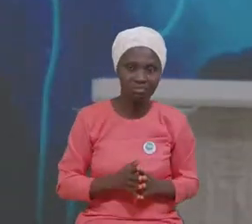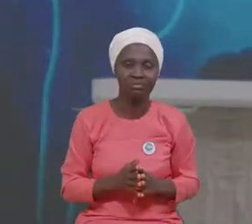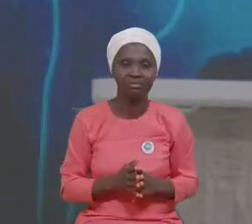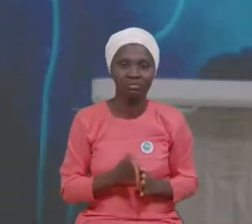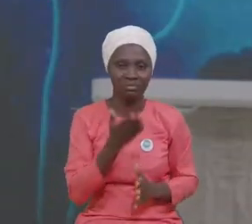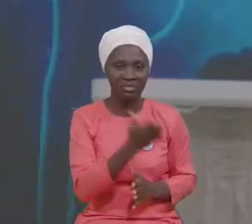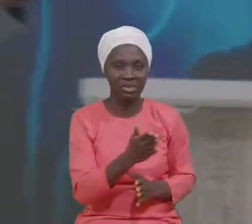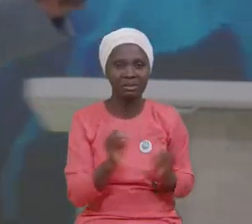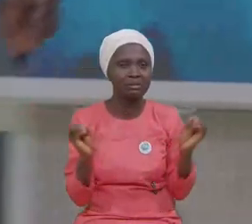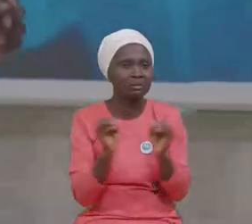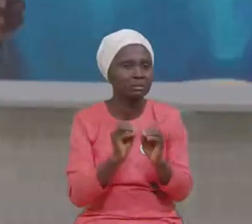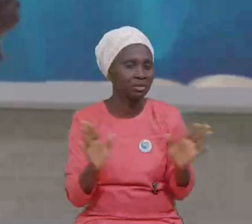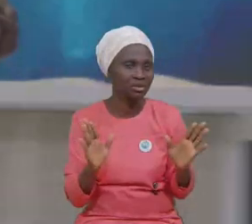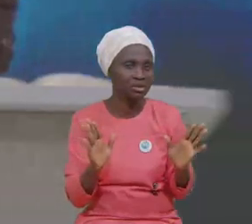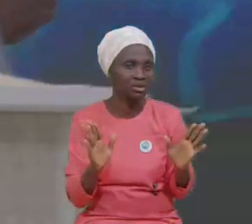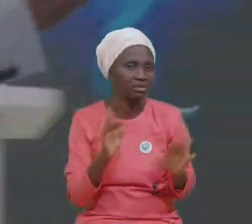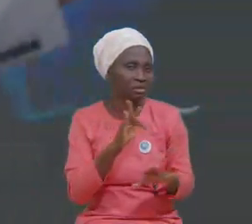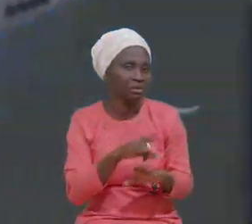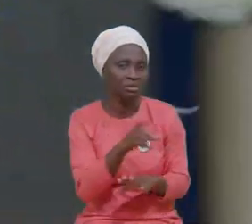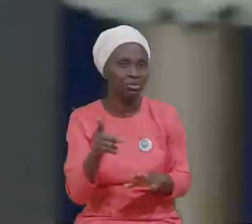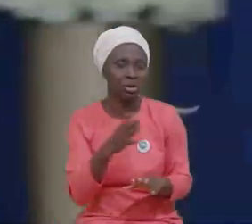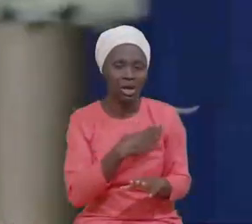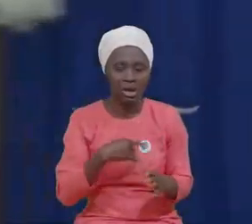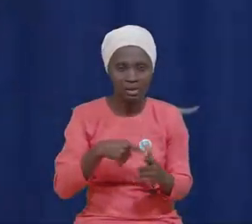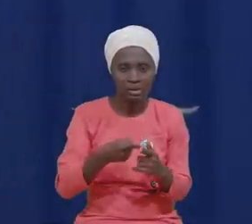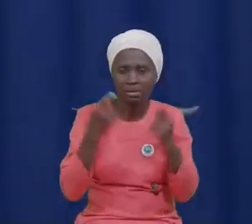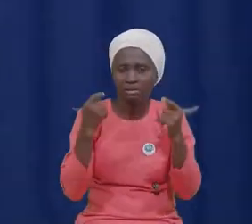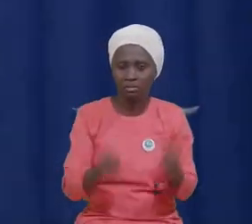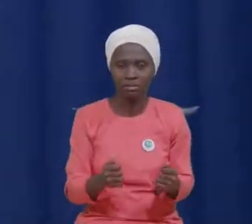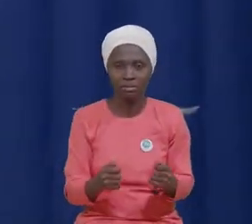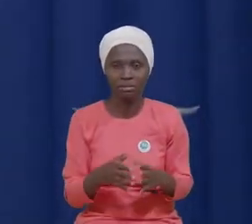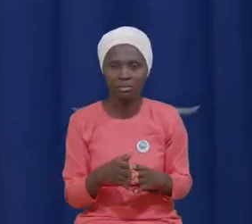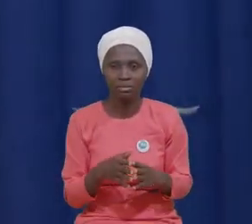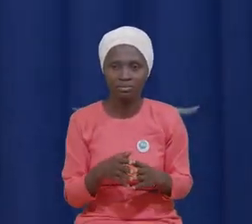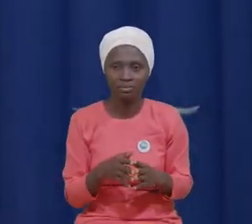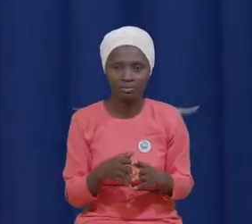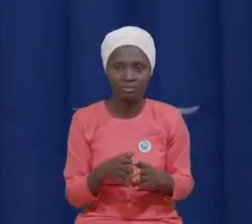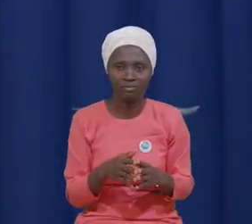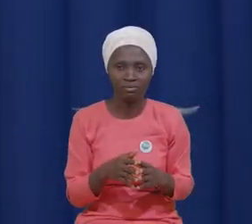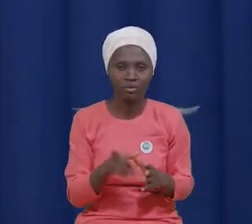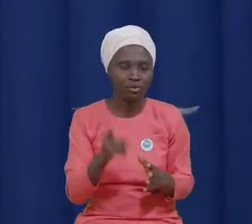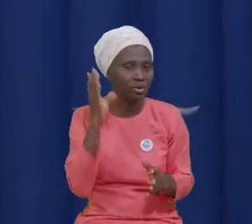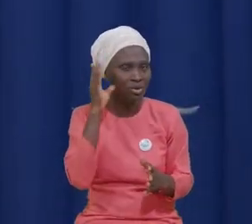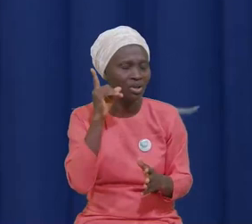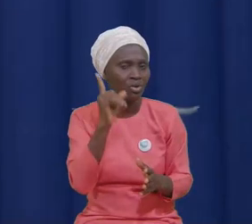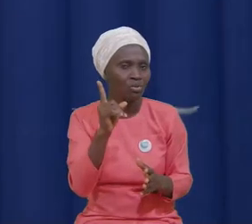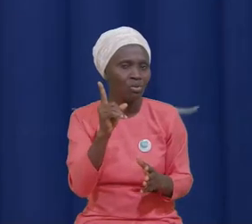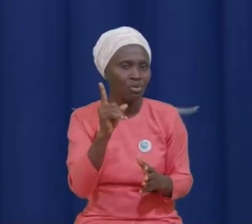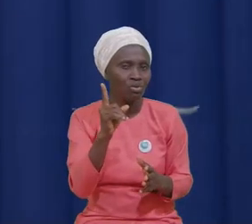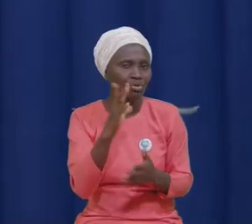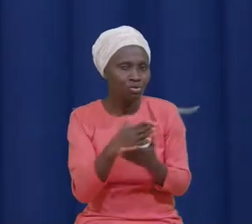Bien. Et vous êtes là. Rien ne vous bouge. Mais tout d'un coup, il y a une seule phrase dans ce